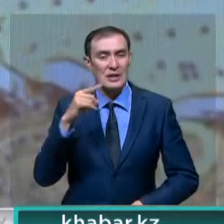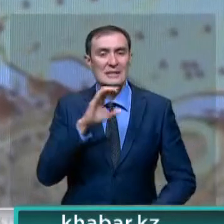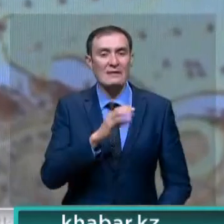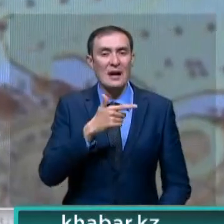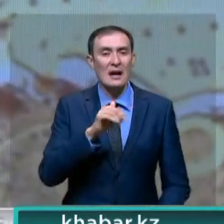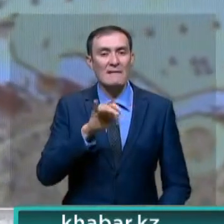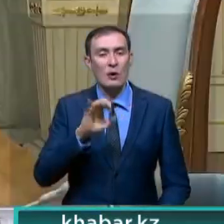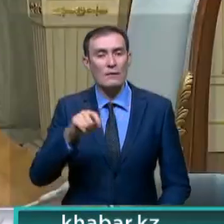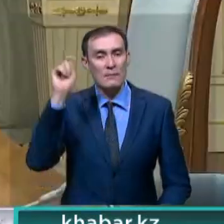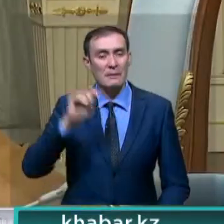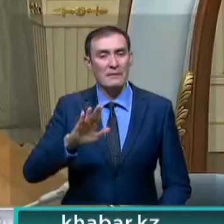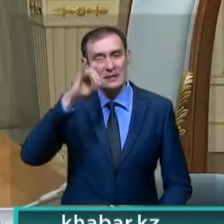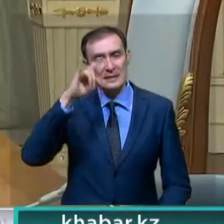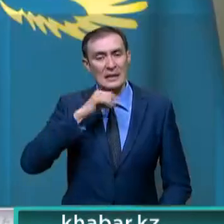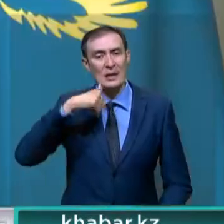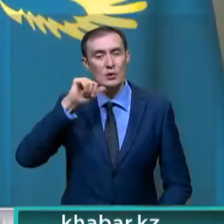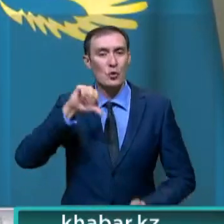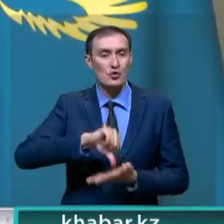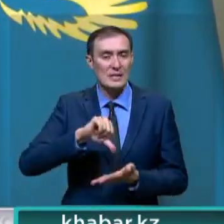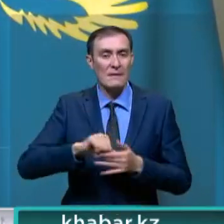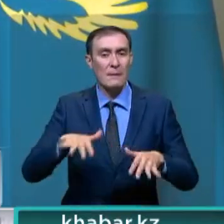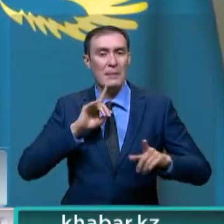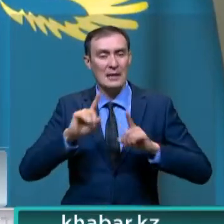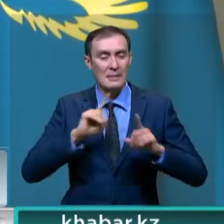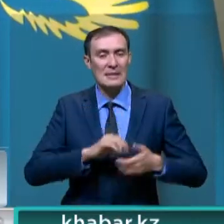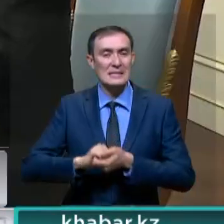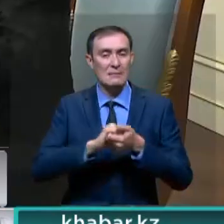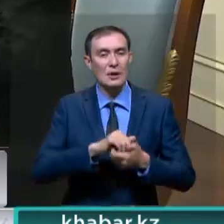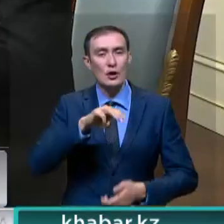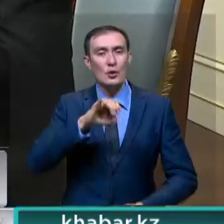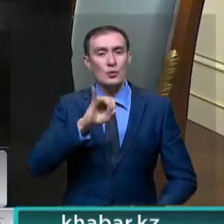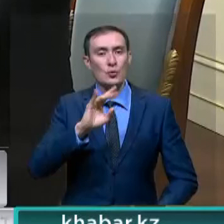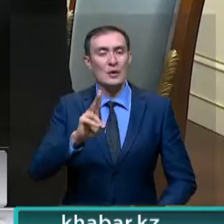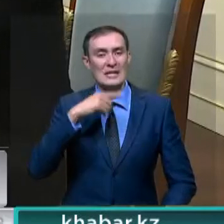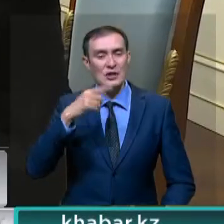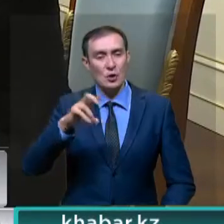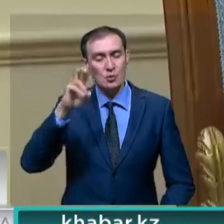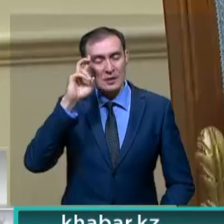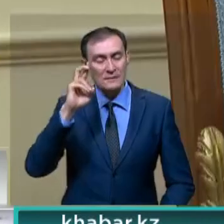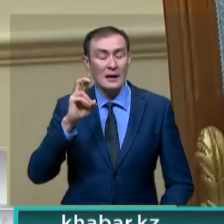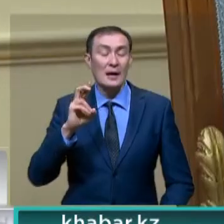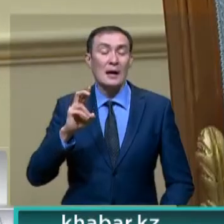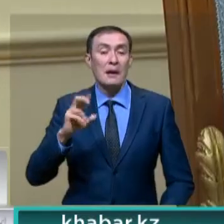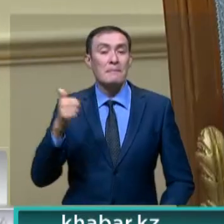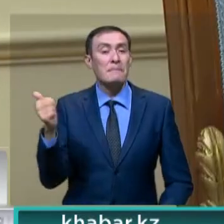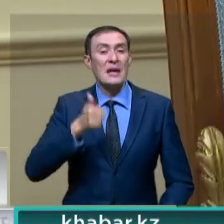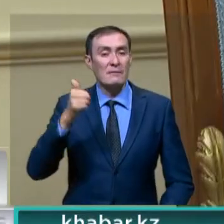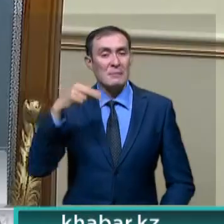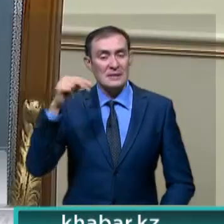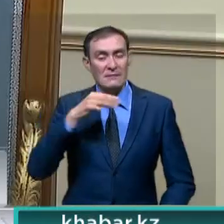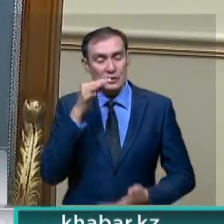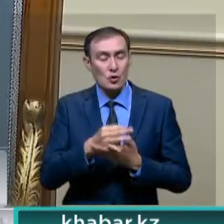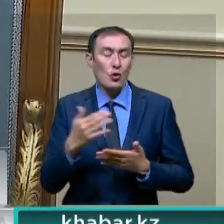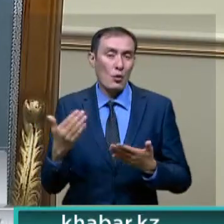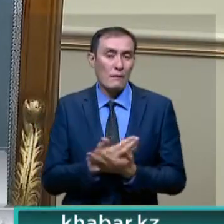Сагибой Гафаровой. Она прибыла в Казахстан накануне для участия в парламентской ассамблее тюркоязычных стран. Елбасы выразил уверенность, что ее визит придаст